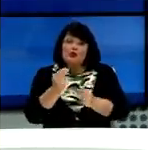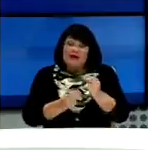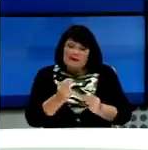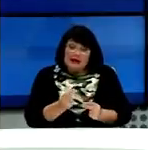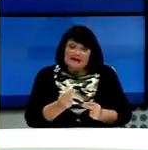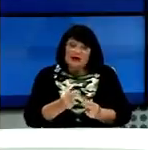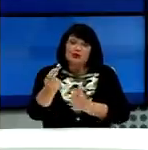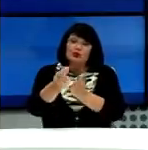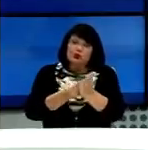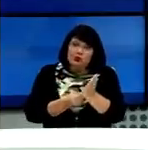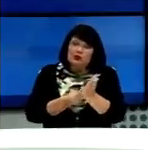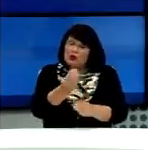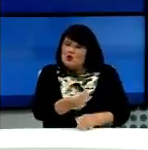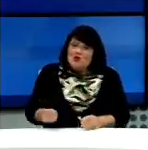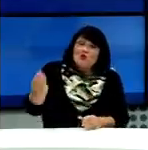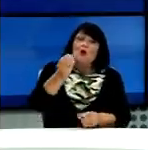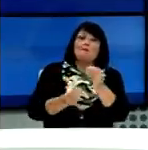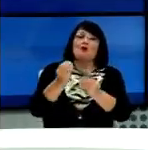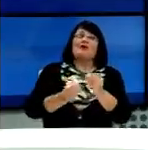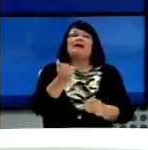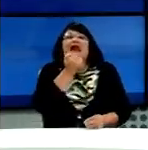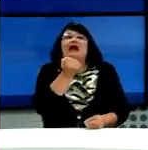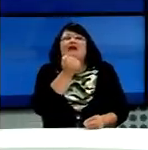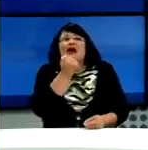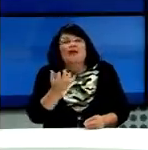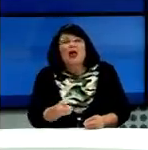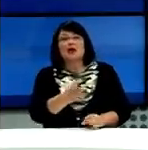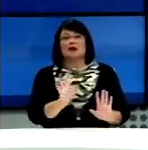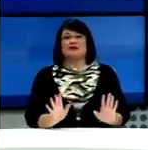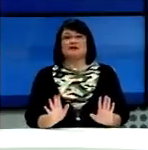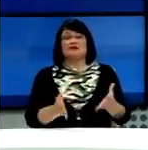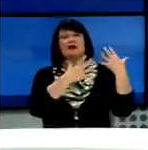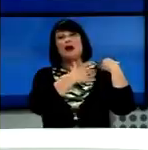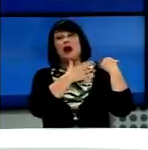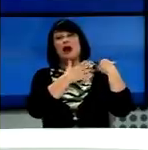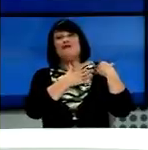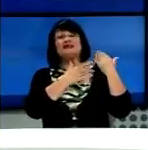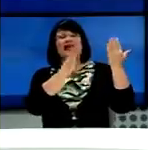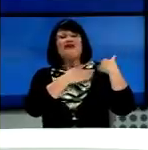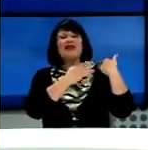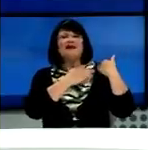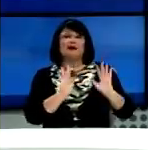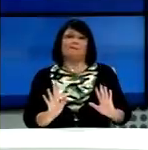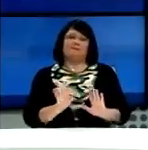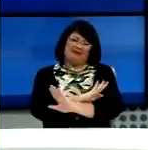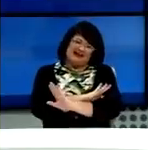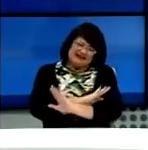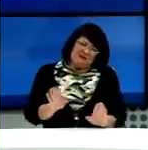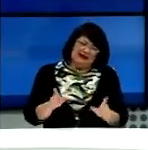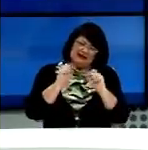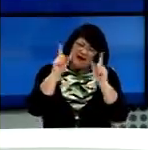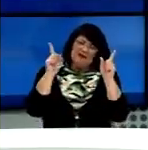ότι πολλές φορές σας υπερβαίνουν κιόλας και ότι έχετε κάνει λάθη. Και να αναλάβετε ευθύνες και να σταματήσετε